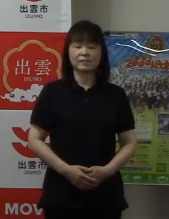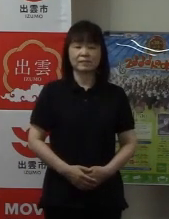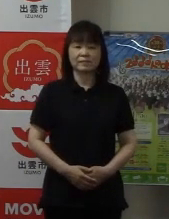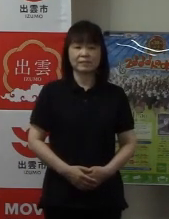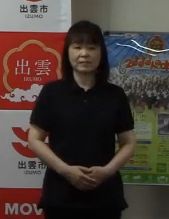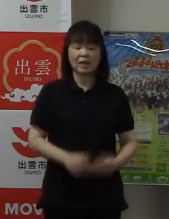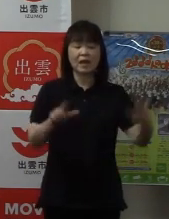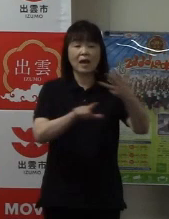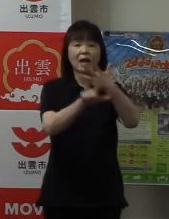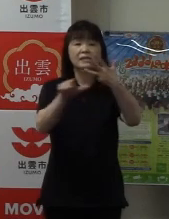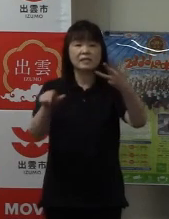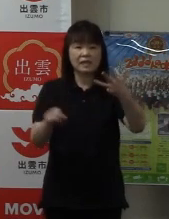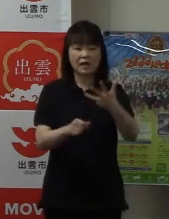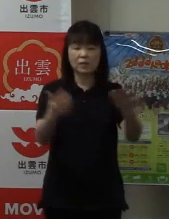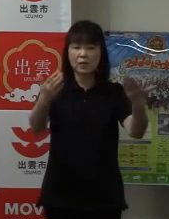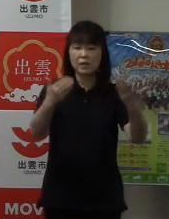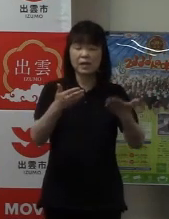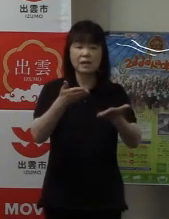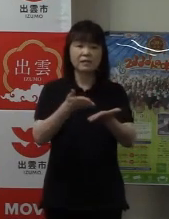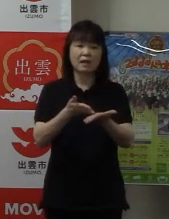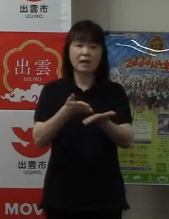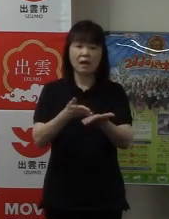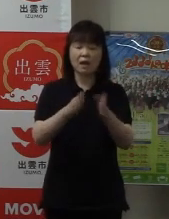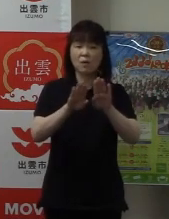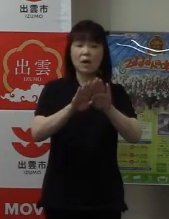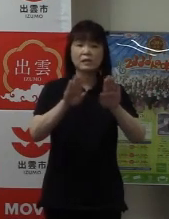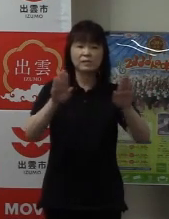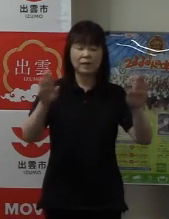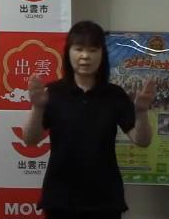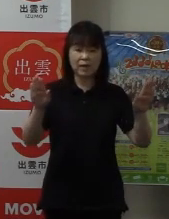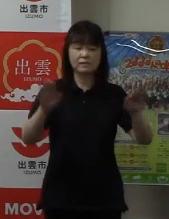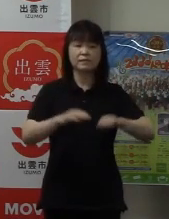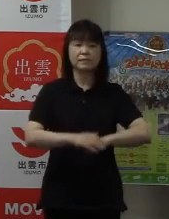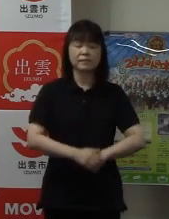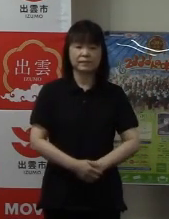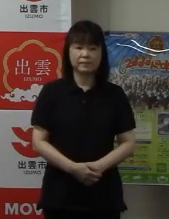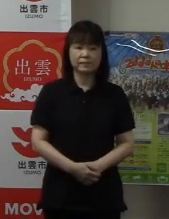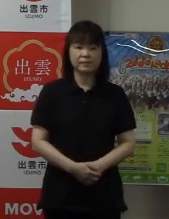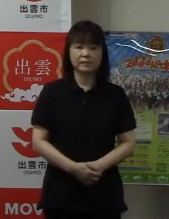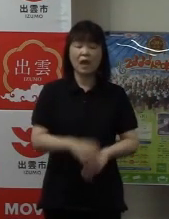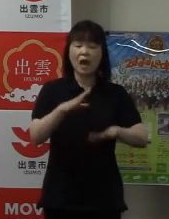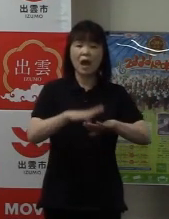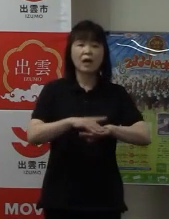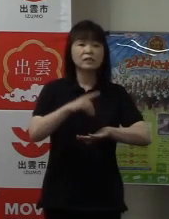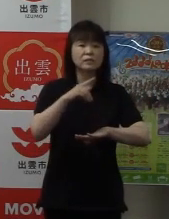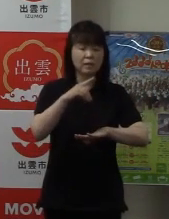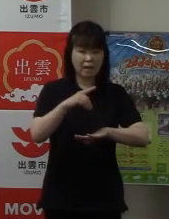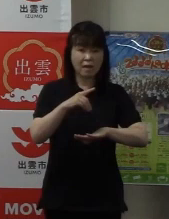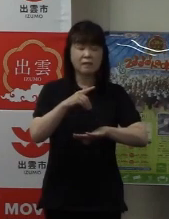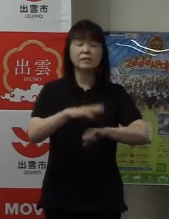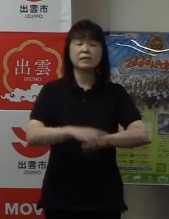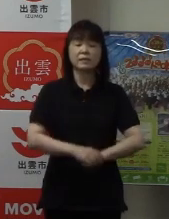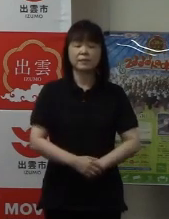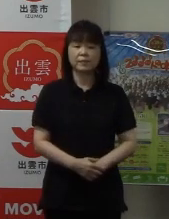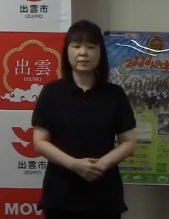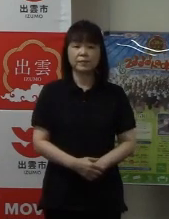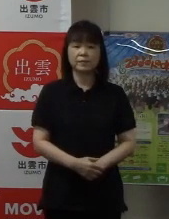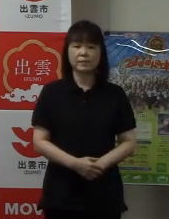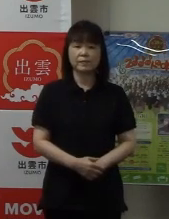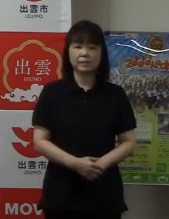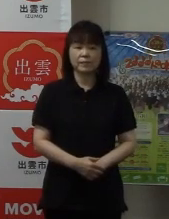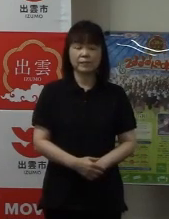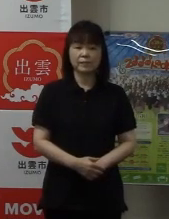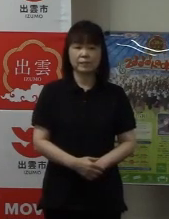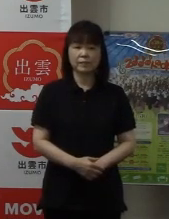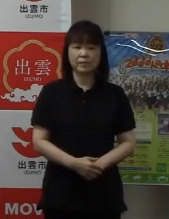それでは8月の定例記者会見を始めたいというふうに思います。まず冒頭でありますが、案件に入る前に、